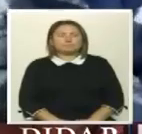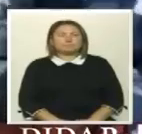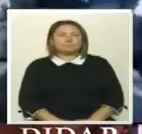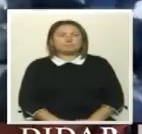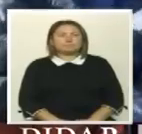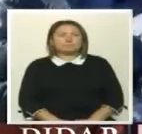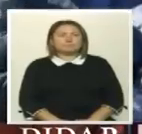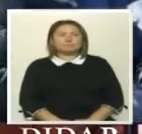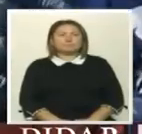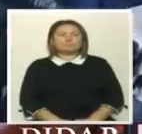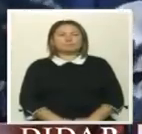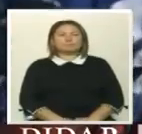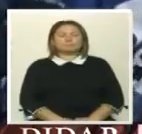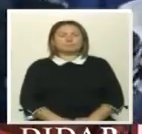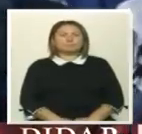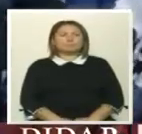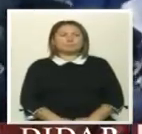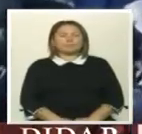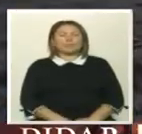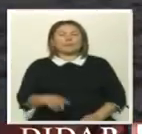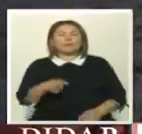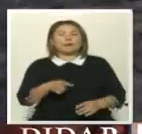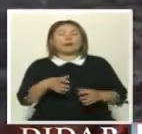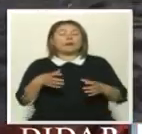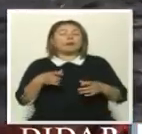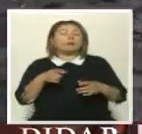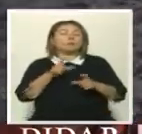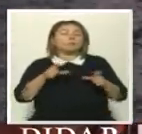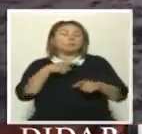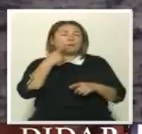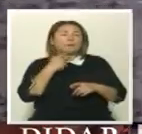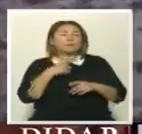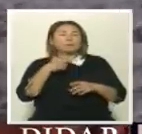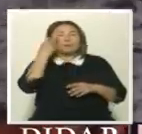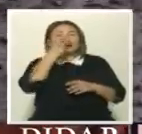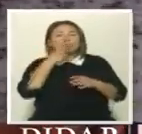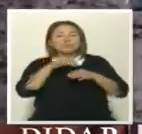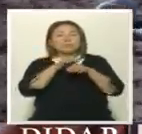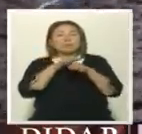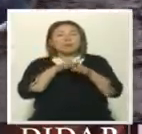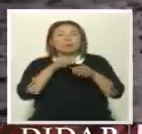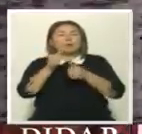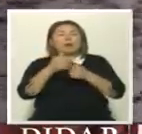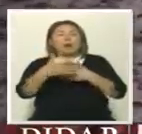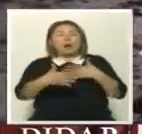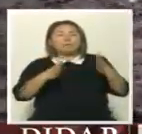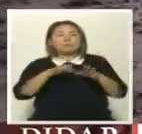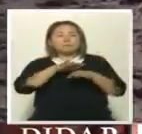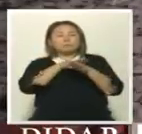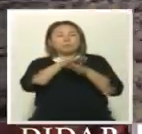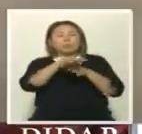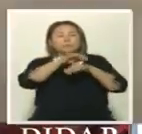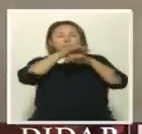автор как уверяет общественники мусорный контейнеры постоянно переполнены бумагой картоном